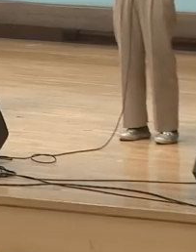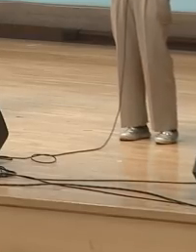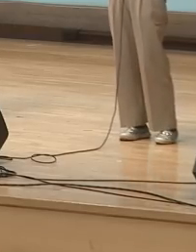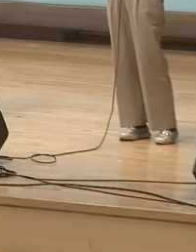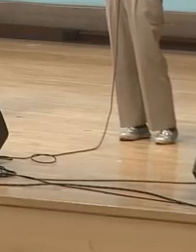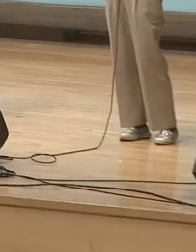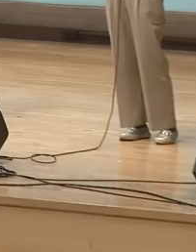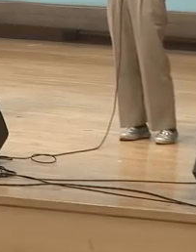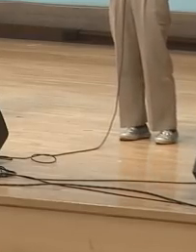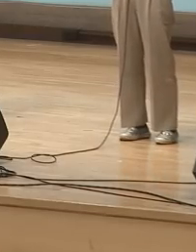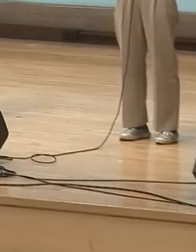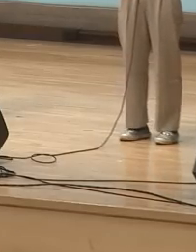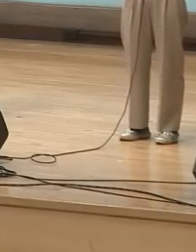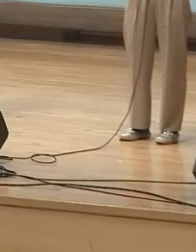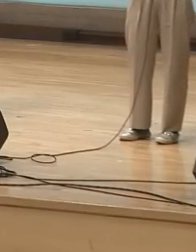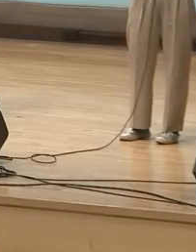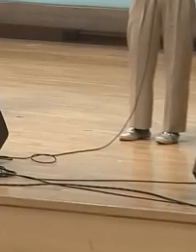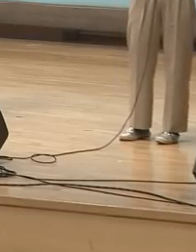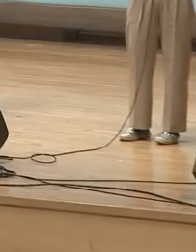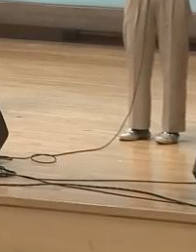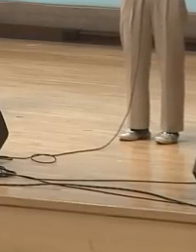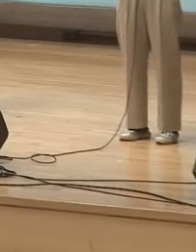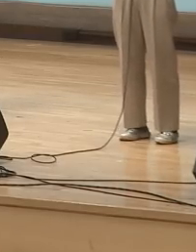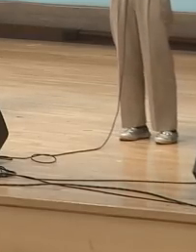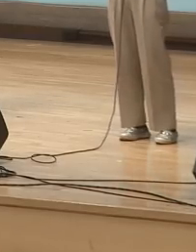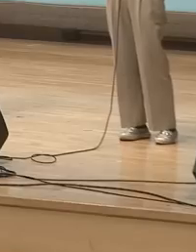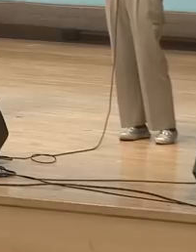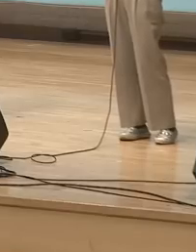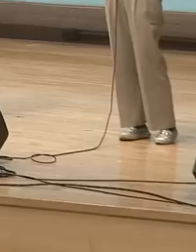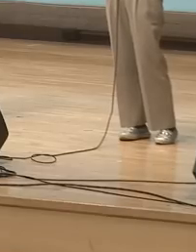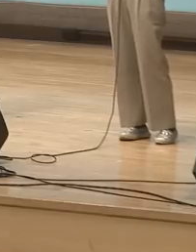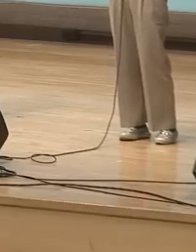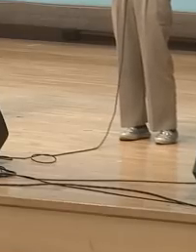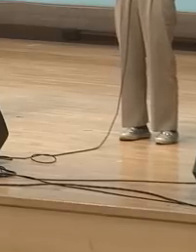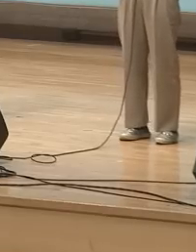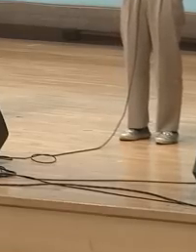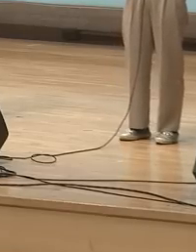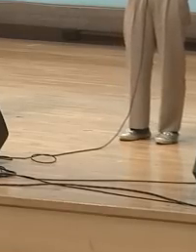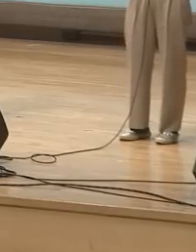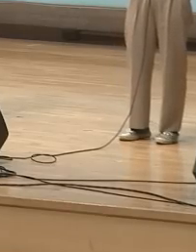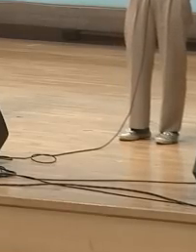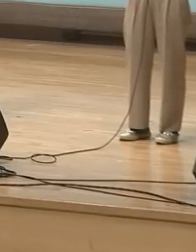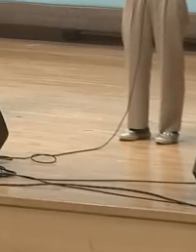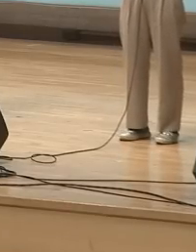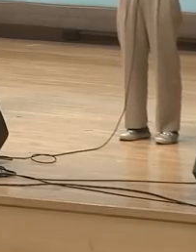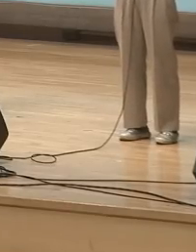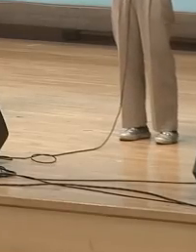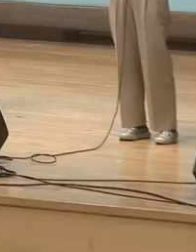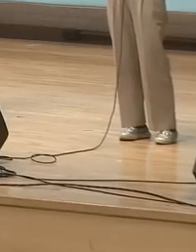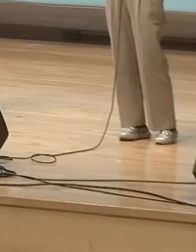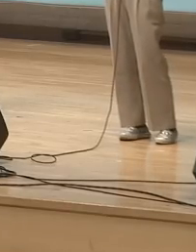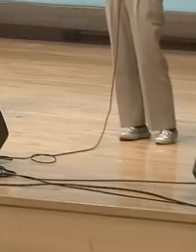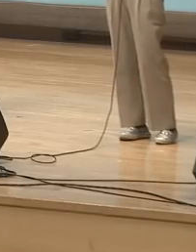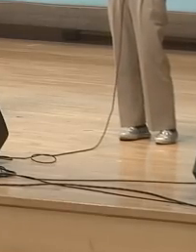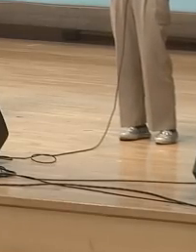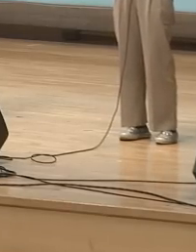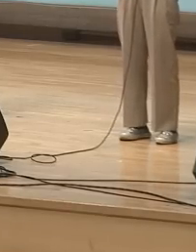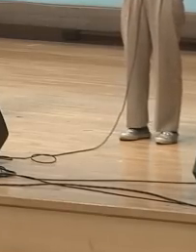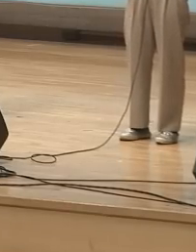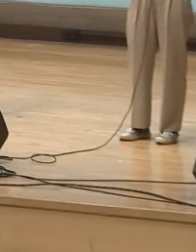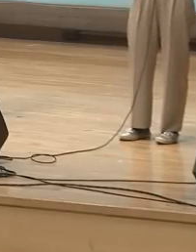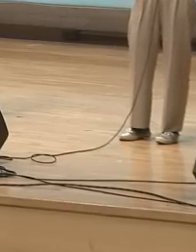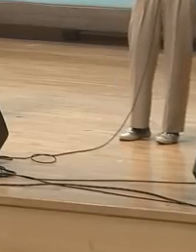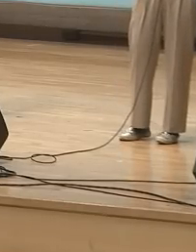그 온전한 열매를 맺게 하여 주시옵소서. 하나님을 신뢰하오니 하나님 주여 친히